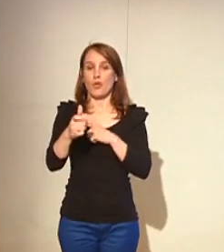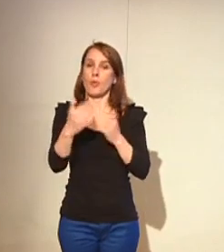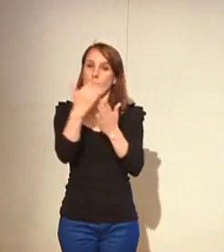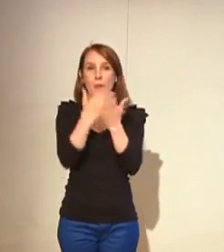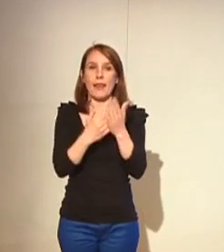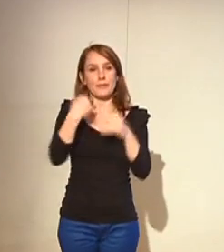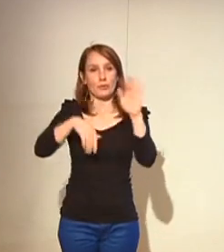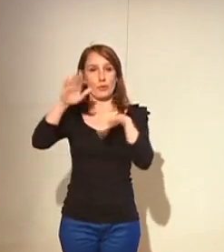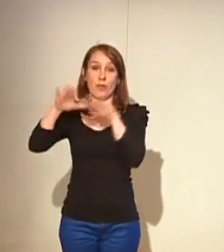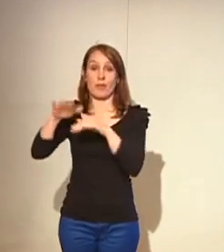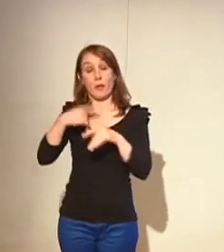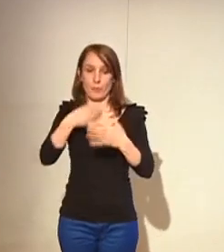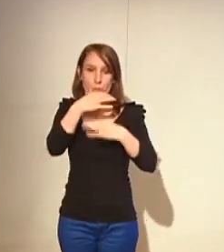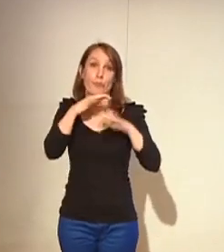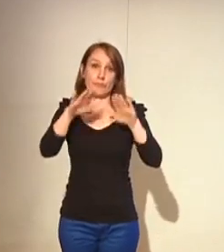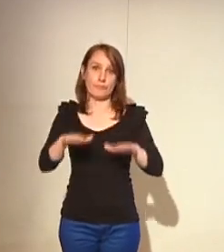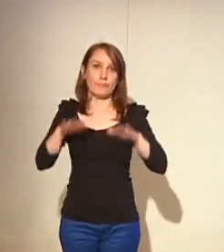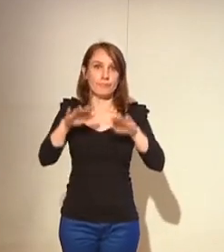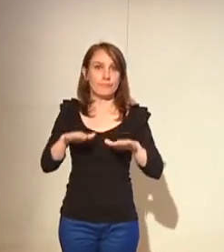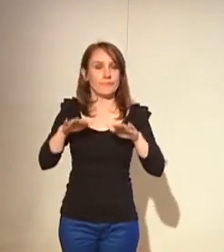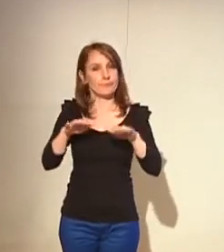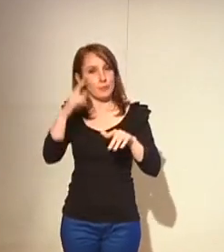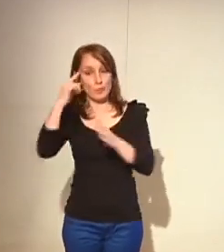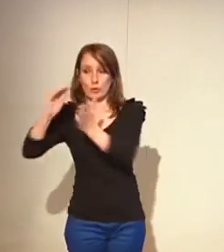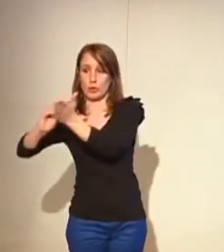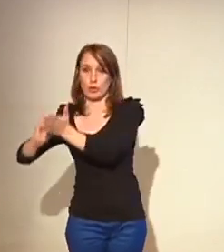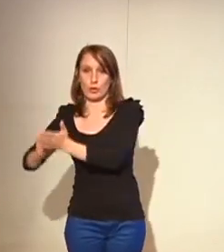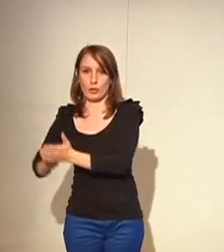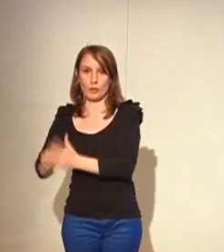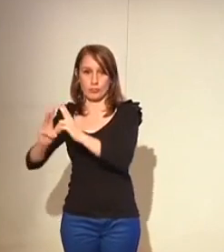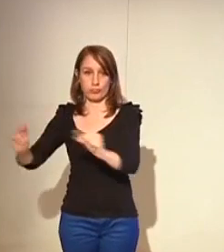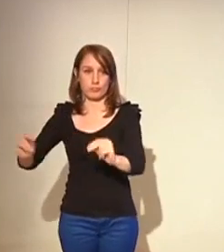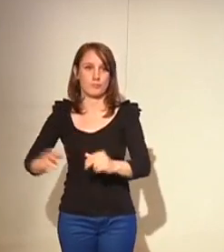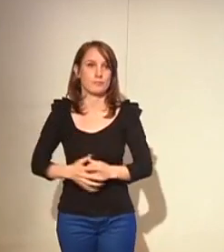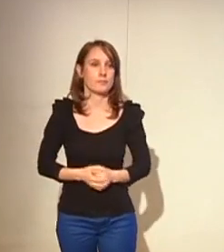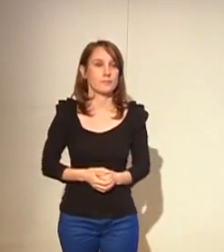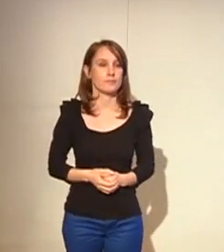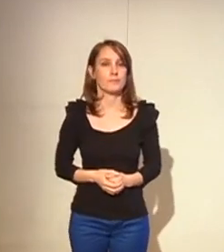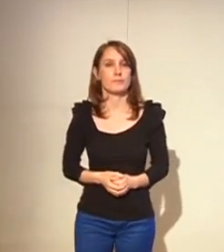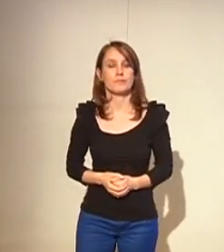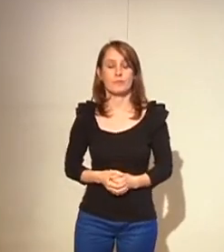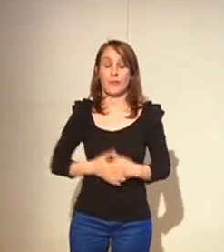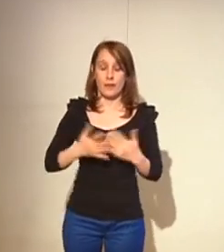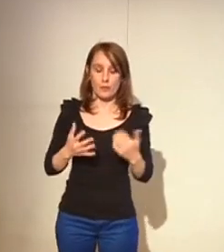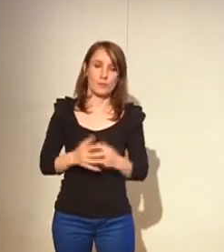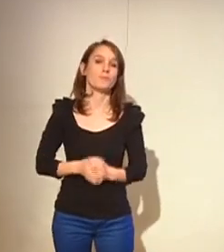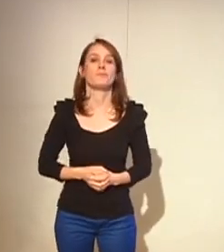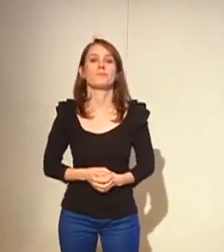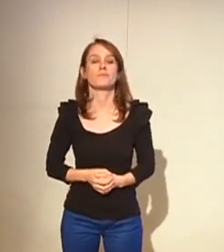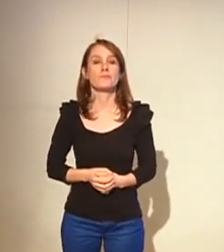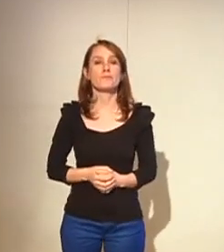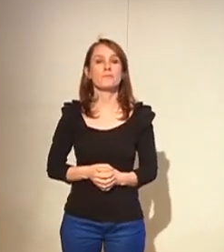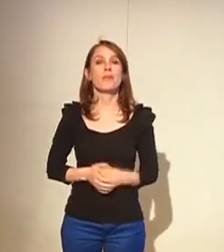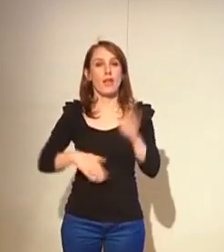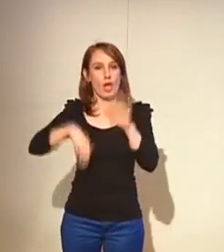pour que les notes puissent être pr être prises il y a donc